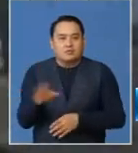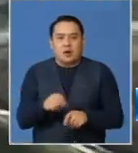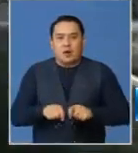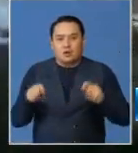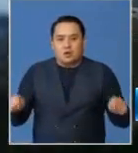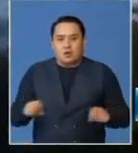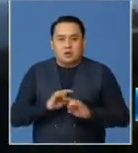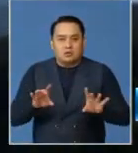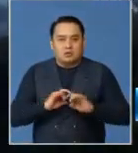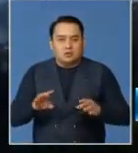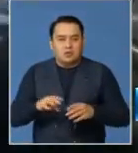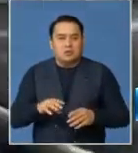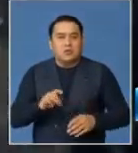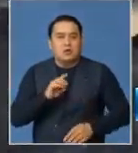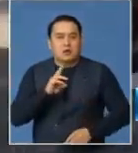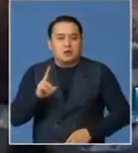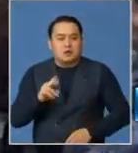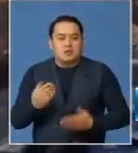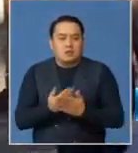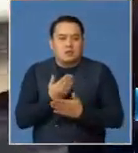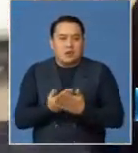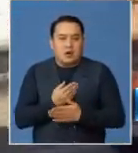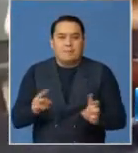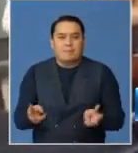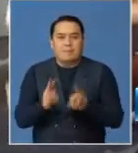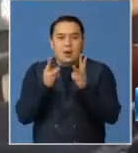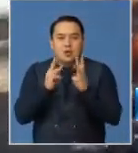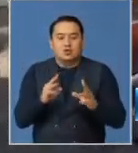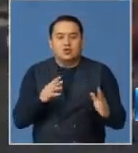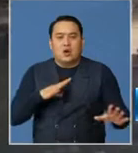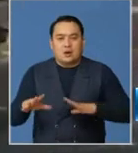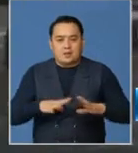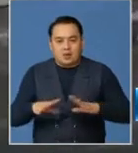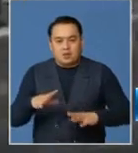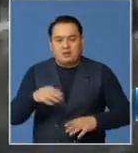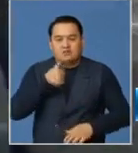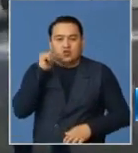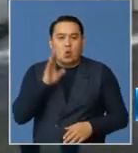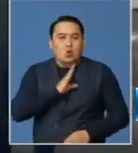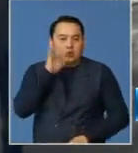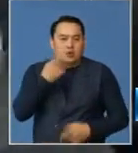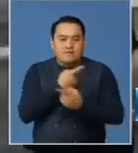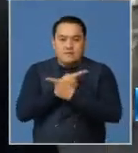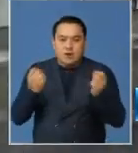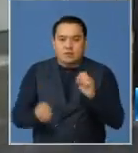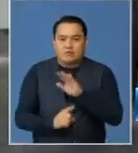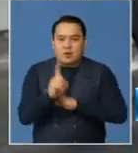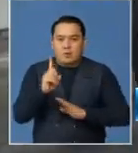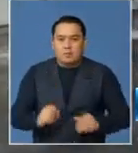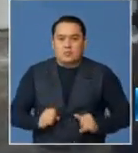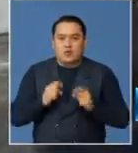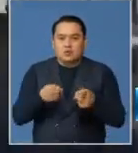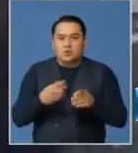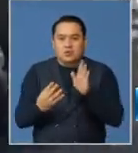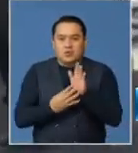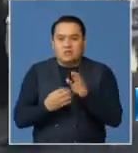открыли, передает Хабар-24. Напомним, пожар на вещевом рынке Аул Береке произошел вчера утром. Информация о возгорании поступила в 9